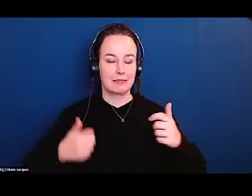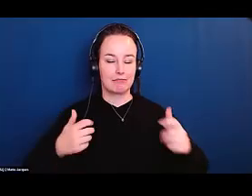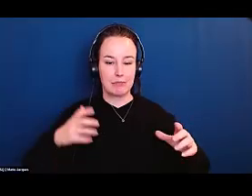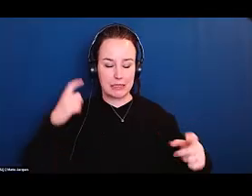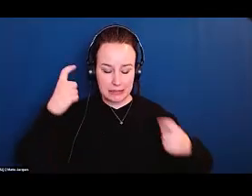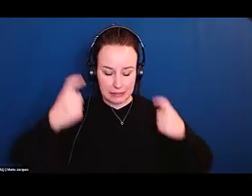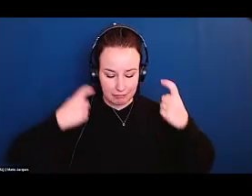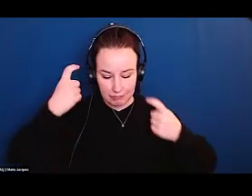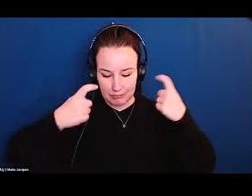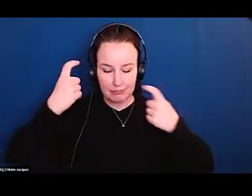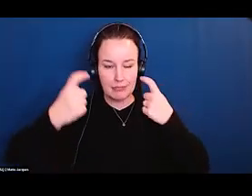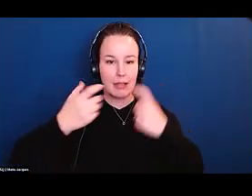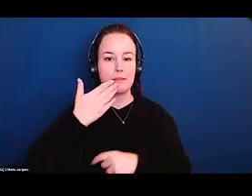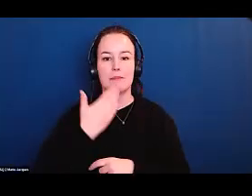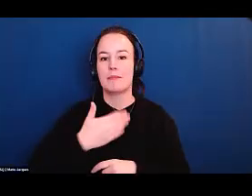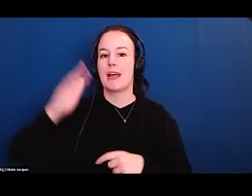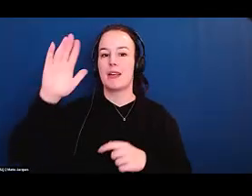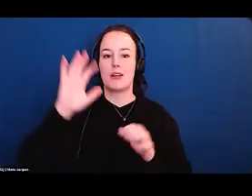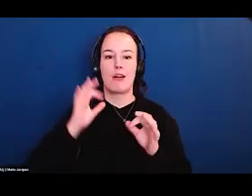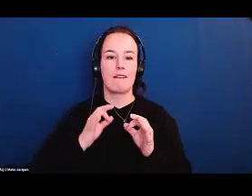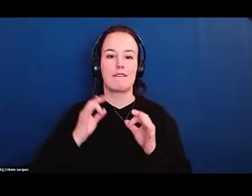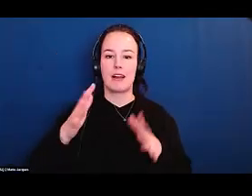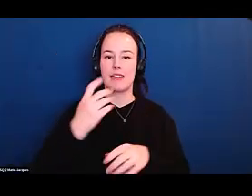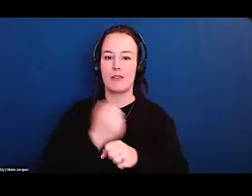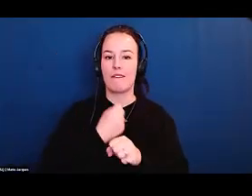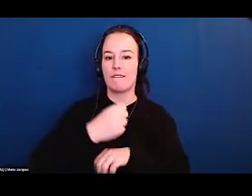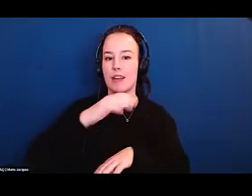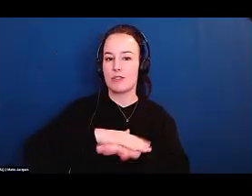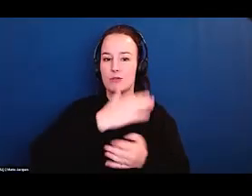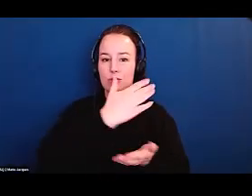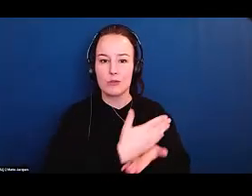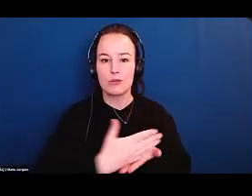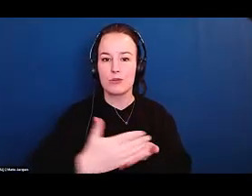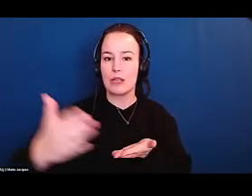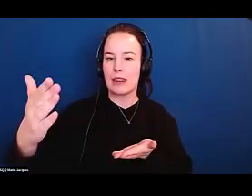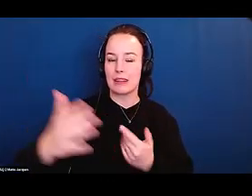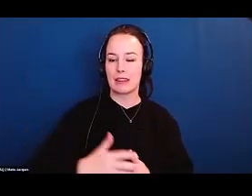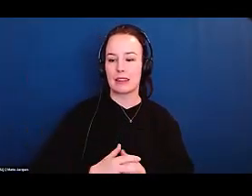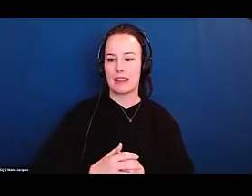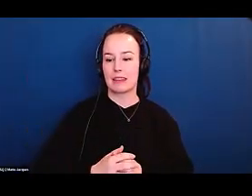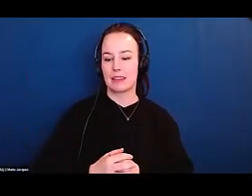à réfléchir quelle est la voie à suivre pour l'avenir. Et donc,